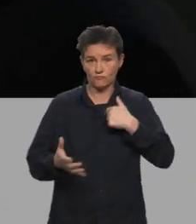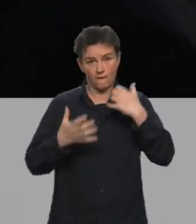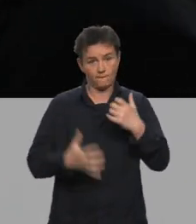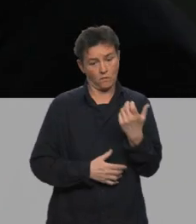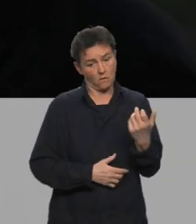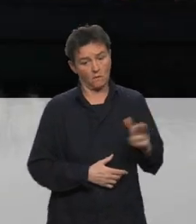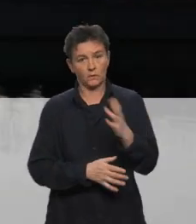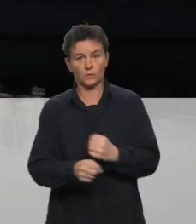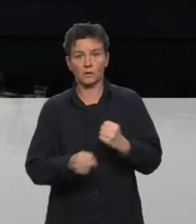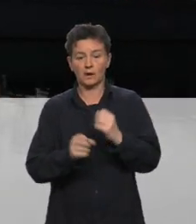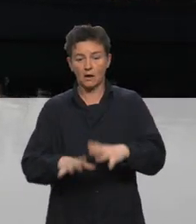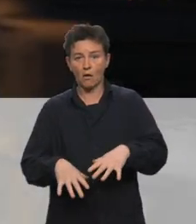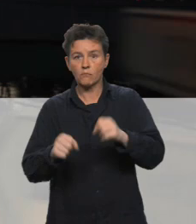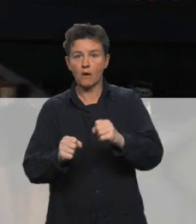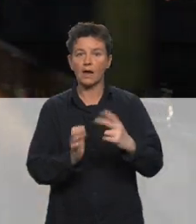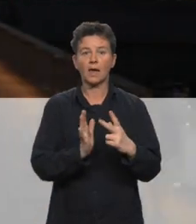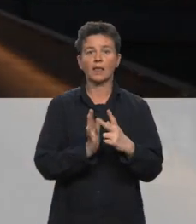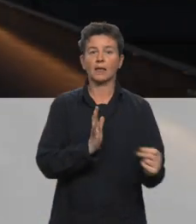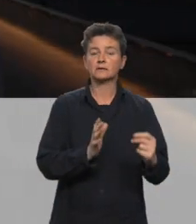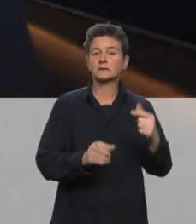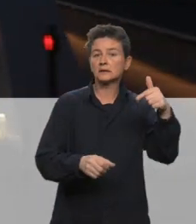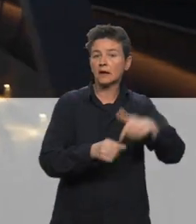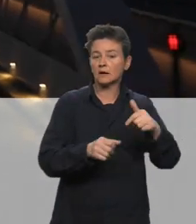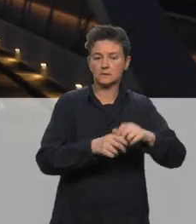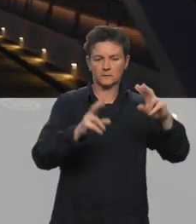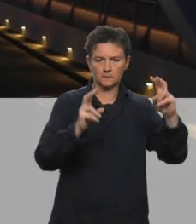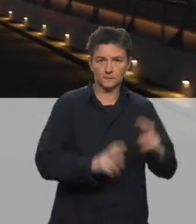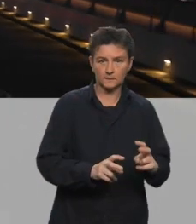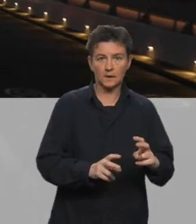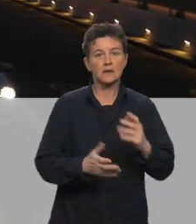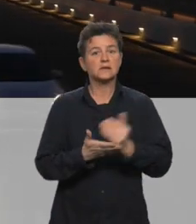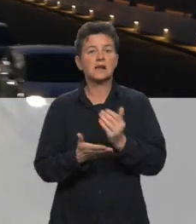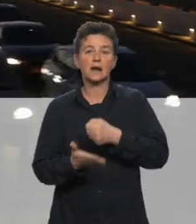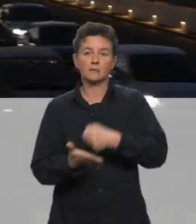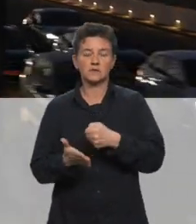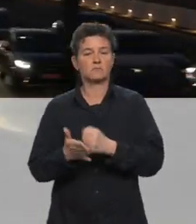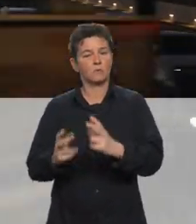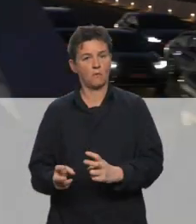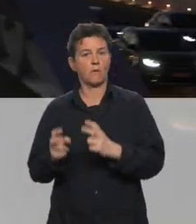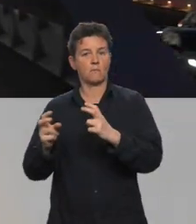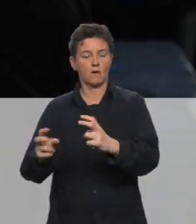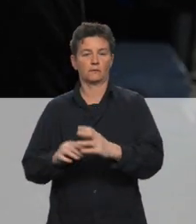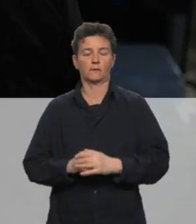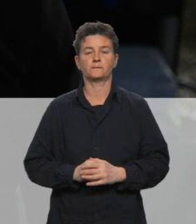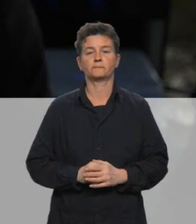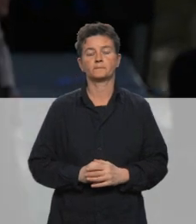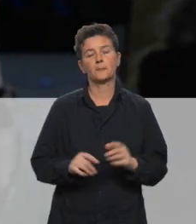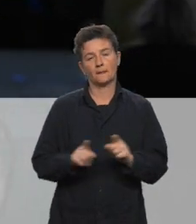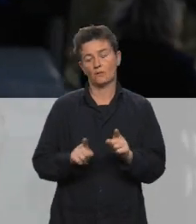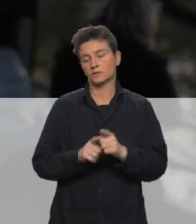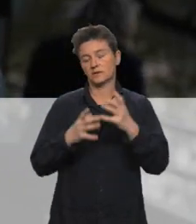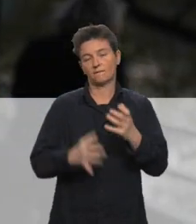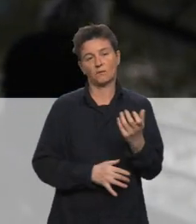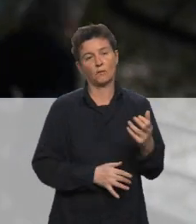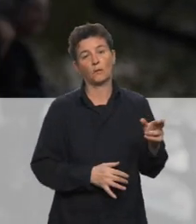l'emploi, je réduirai les taxes sur les carburants et augmenterai le SMIC. Enfin, je veux